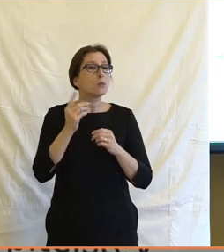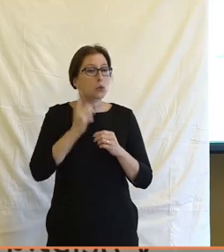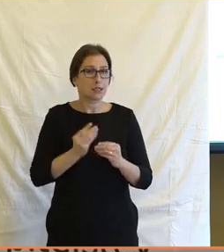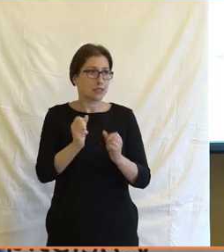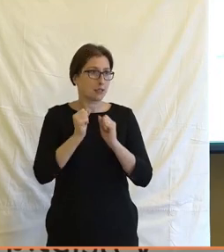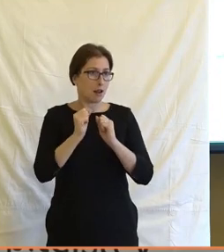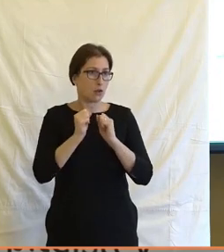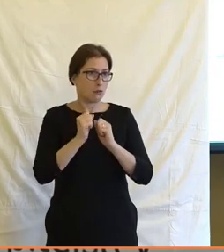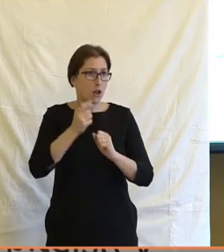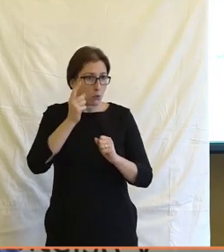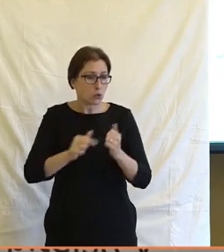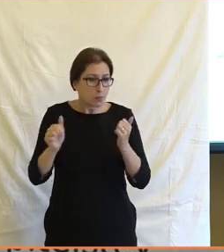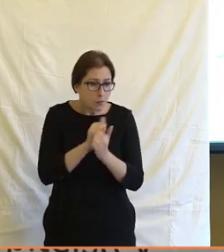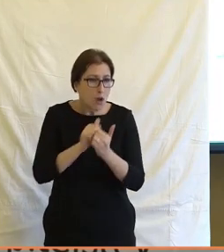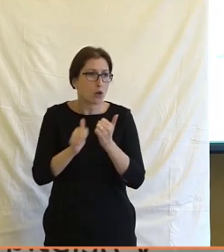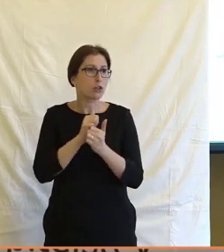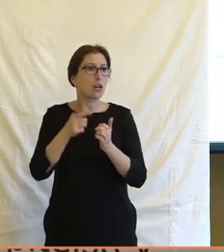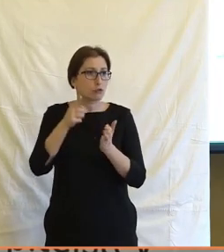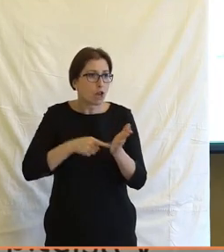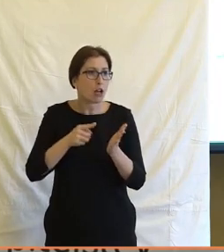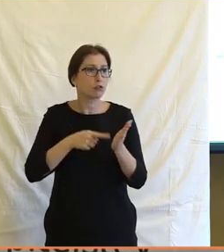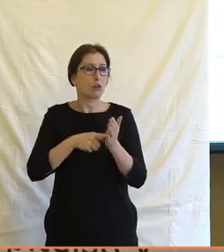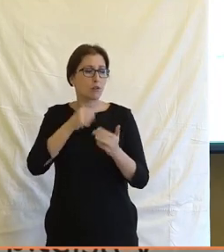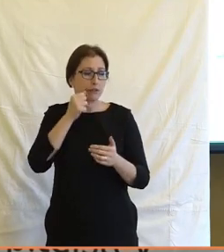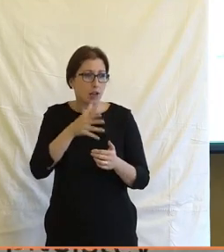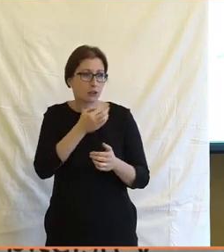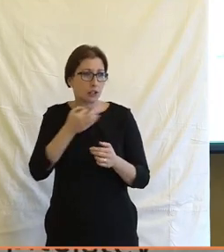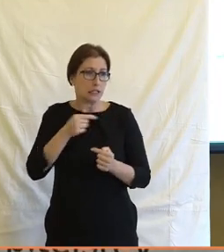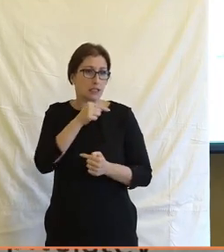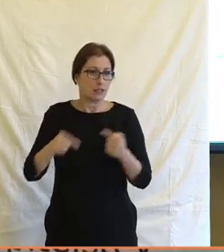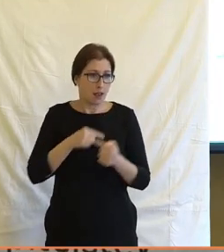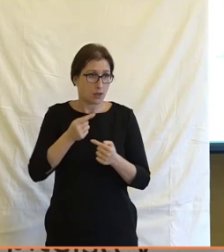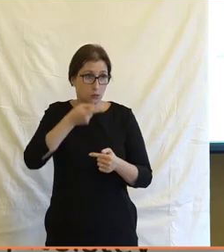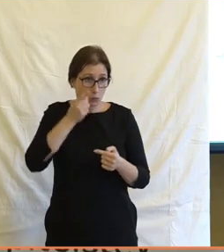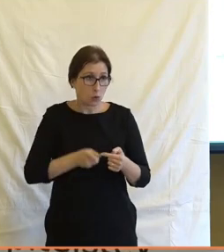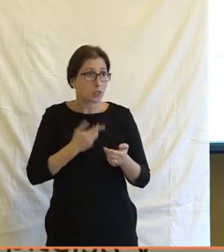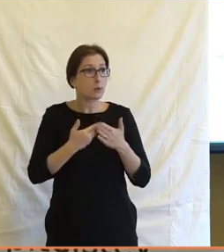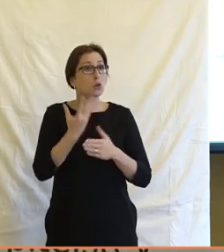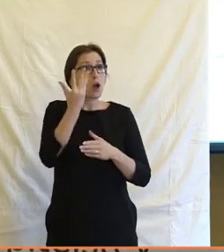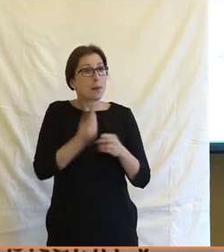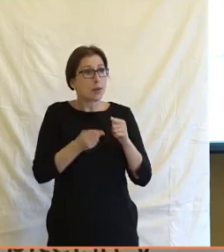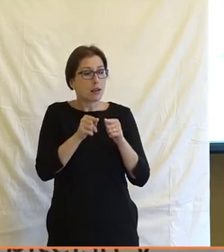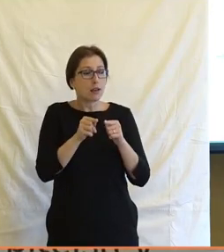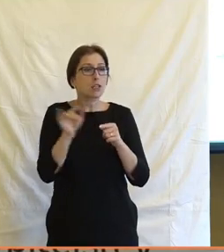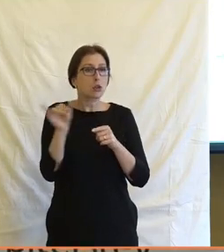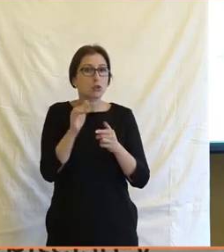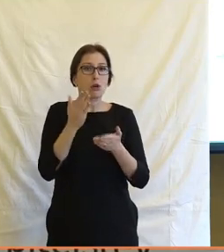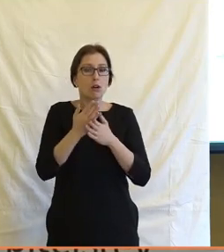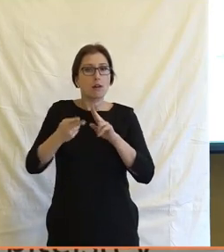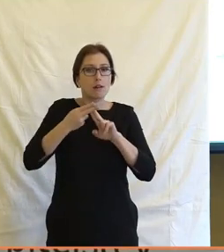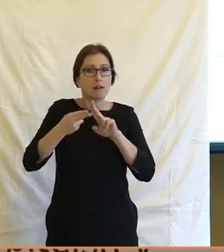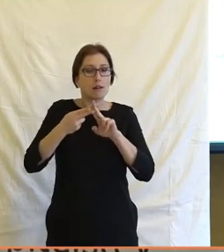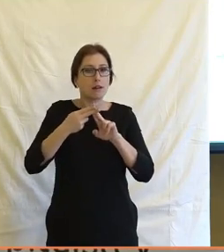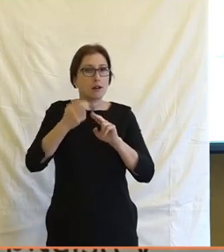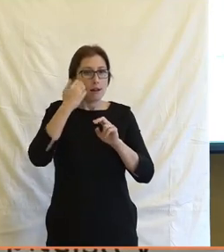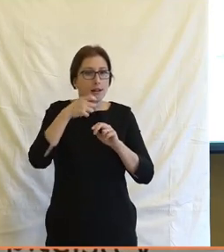důležité dělat opakovaně, často, každodenně. A tahle ta vlastně aplikace vznikla na popud lidí, kteří přichází vlastně z